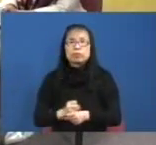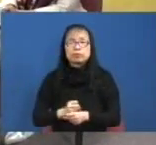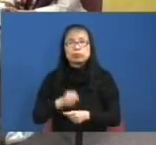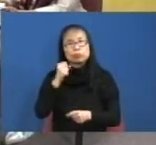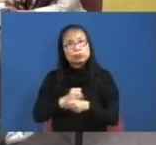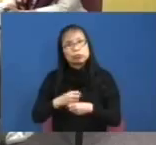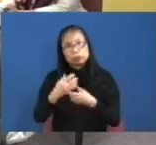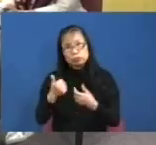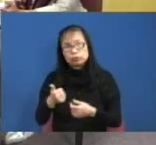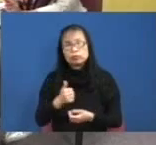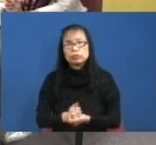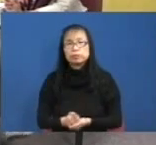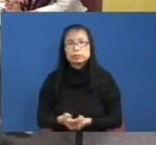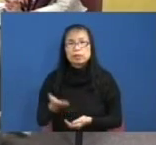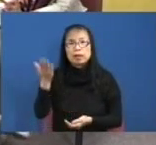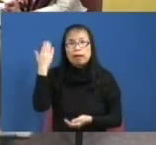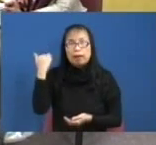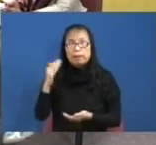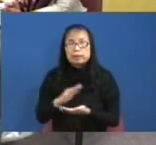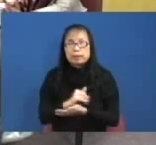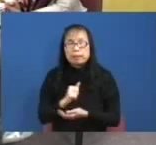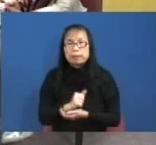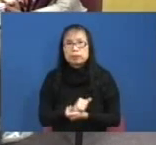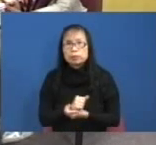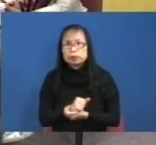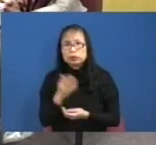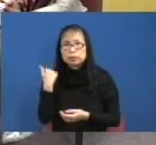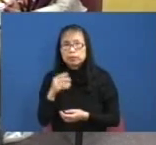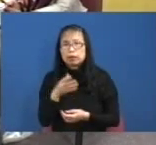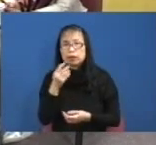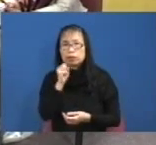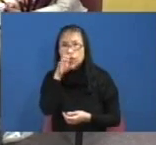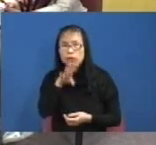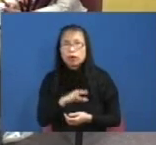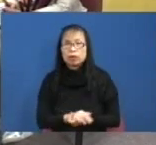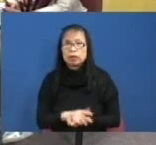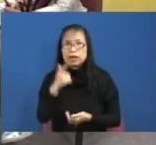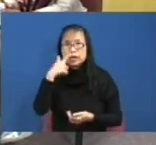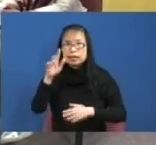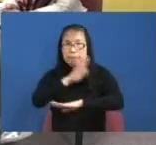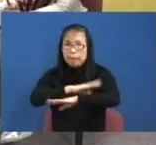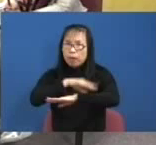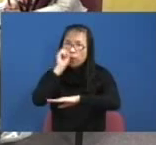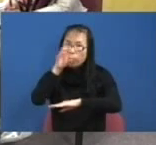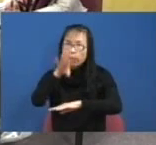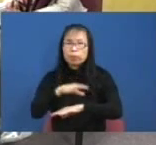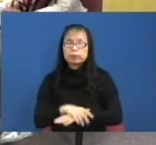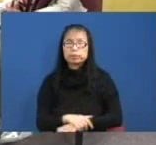咁你而家好似琴日可能亦都唔少即係新聞咧，傳媒有講有啲